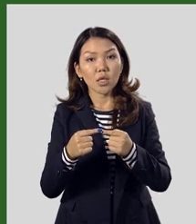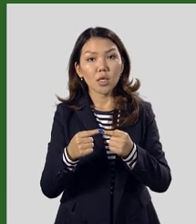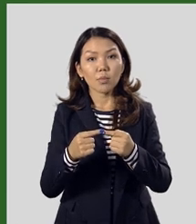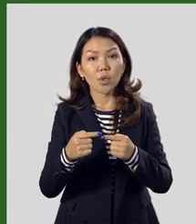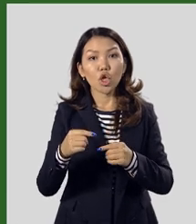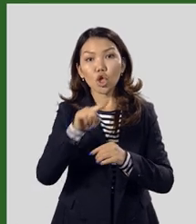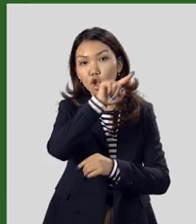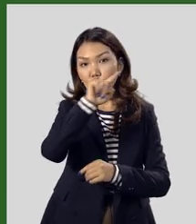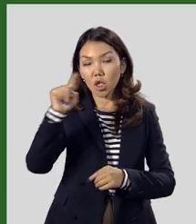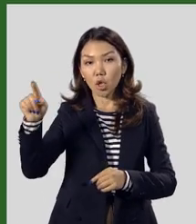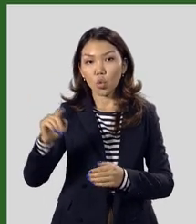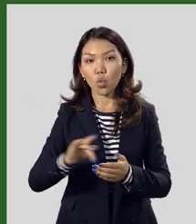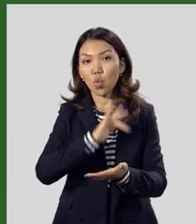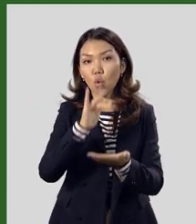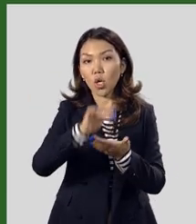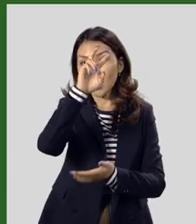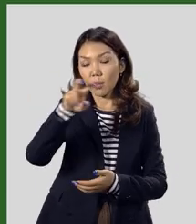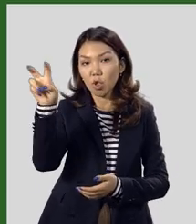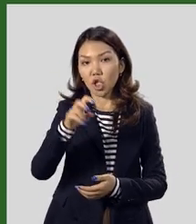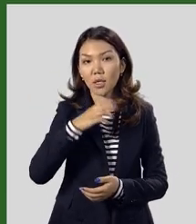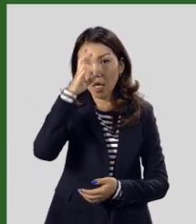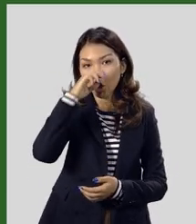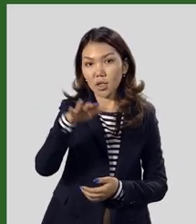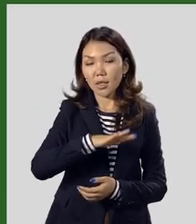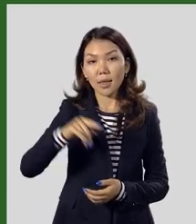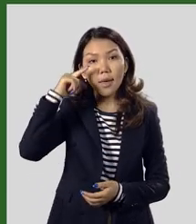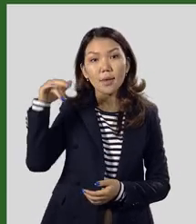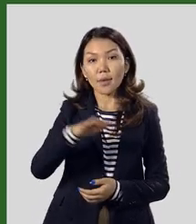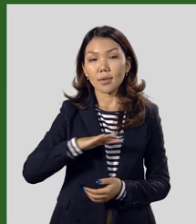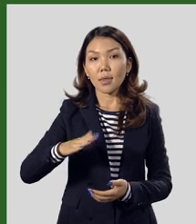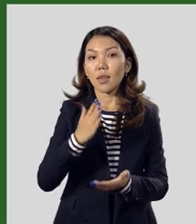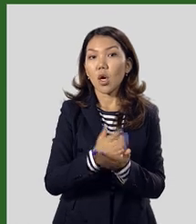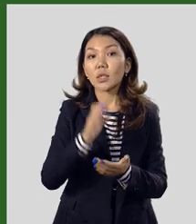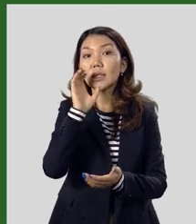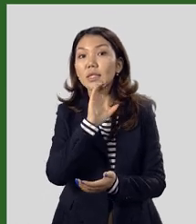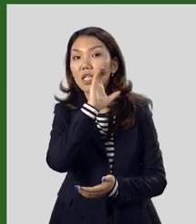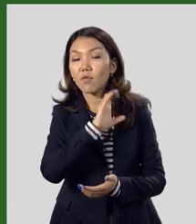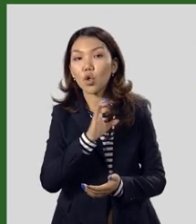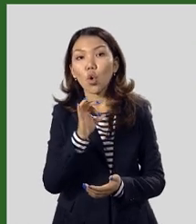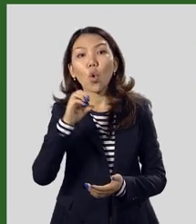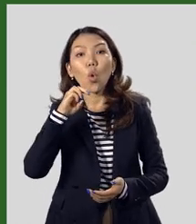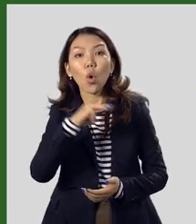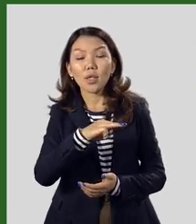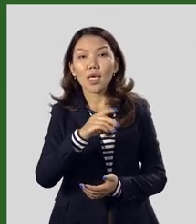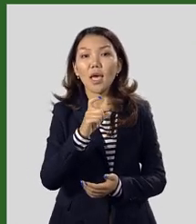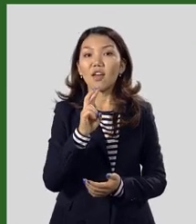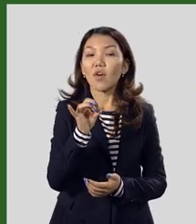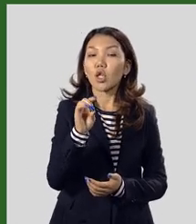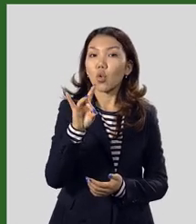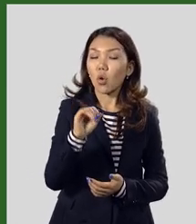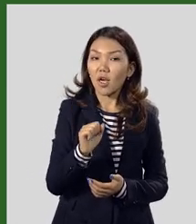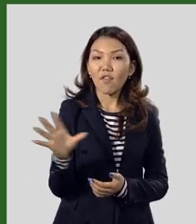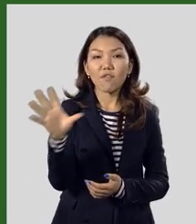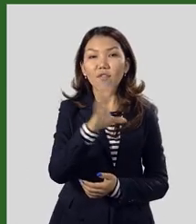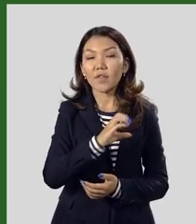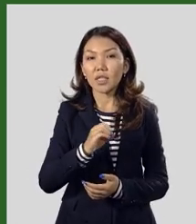Бишкек. Наша страна, Кыргызстан, находится к северу от экватора, и все объекты в нашей